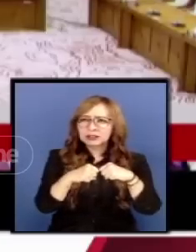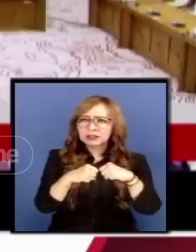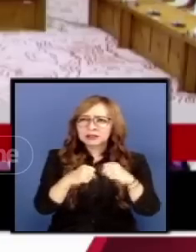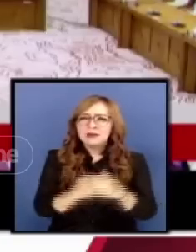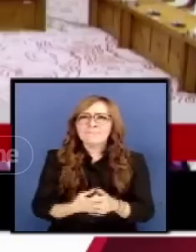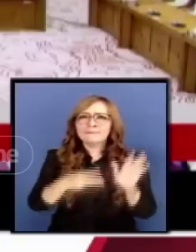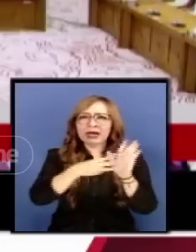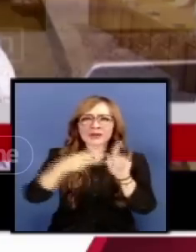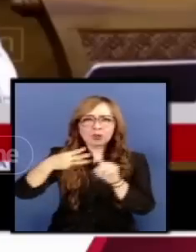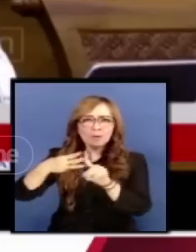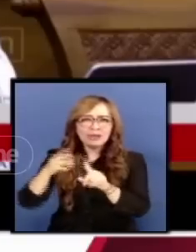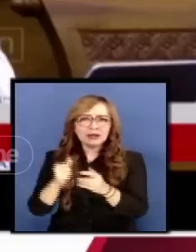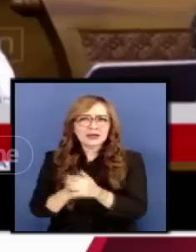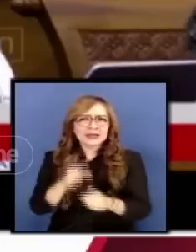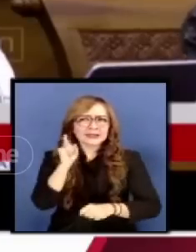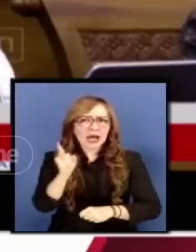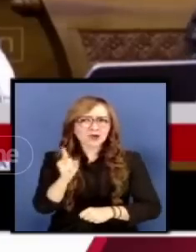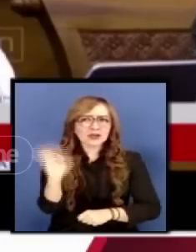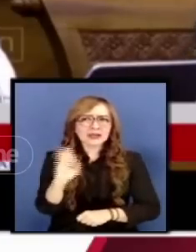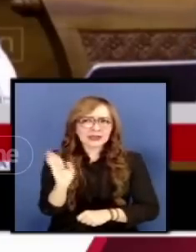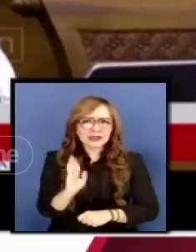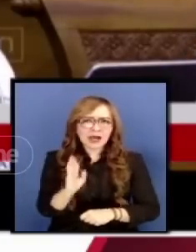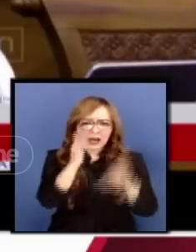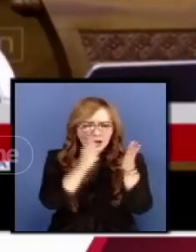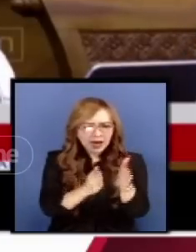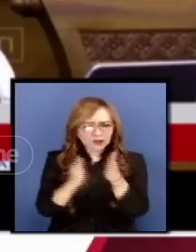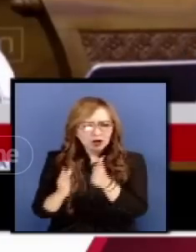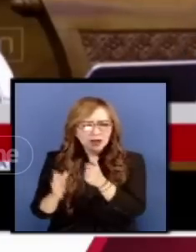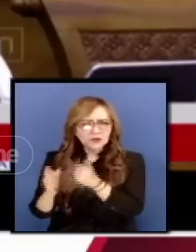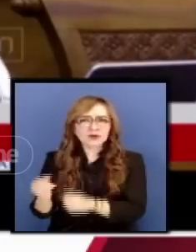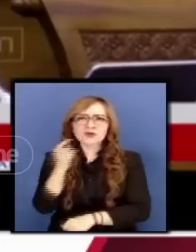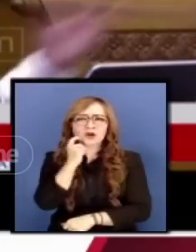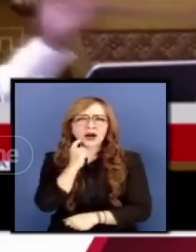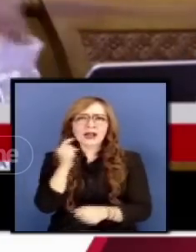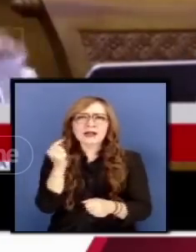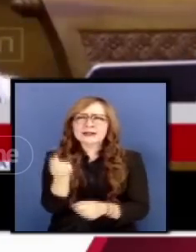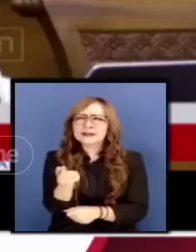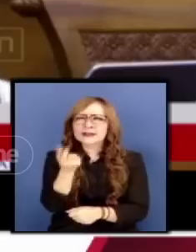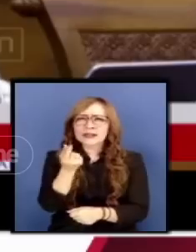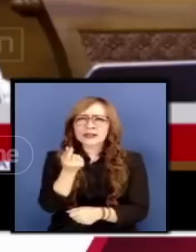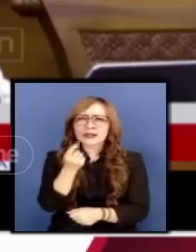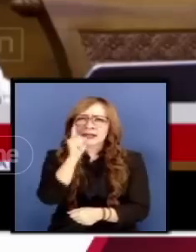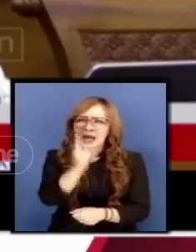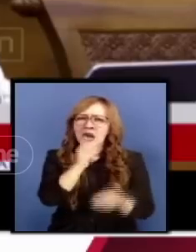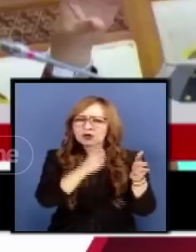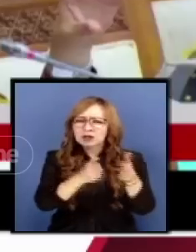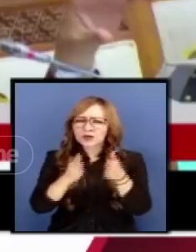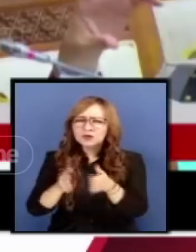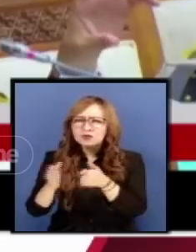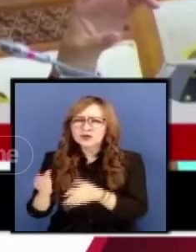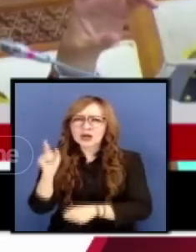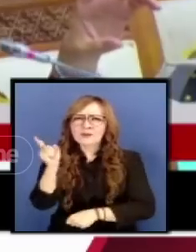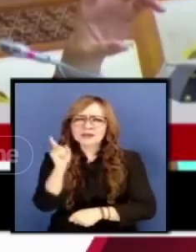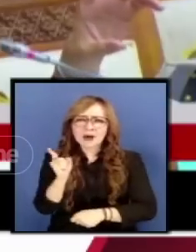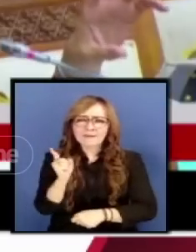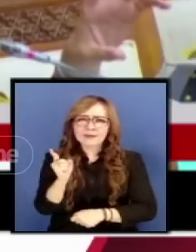manajemen tidak mengurus hal-hal kecil seperti itu. Yang diurus, misalnya soal kenapa itu gerbong kereta